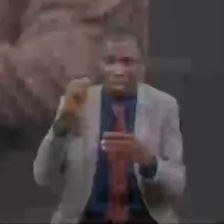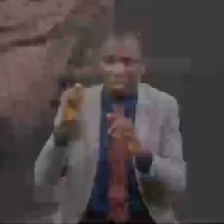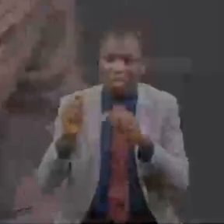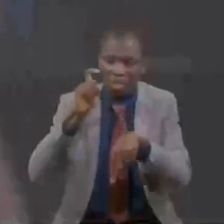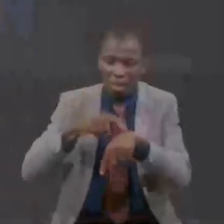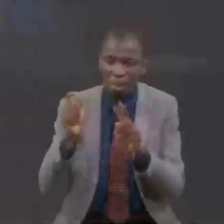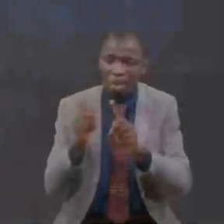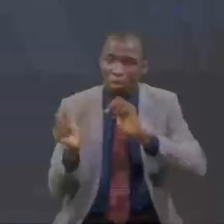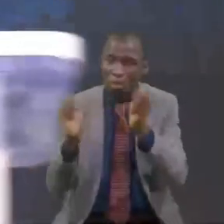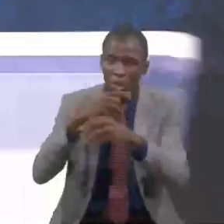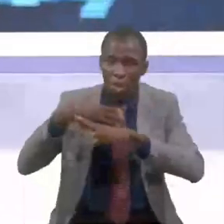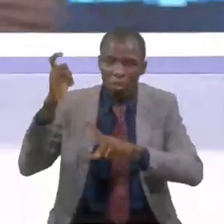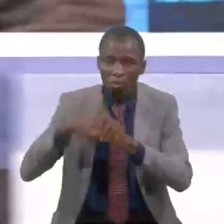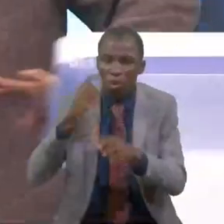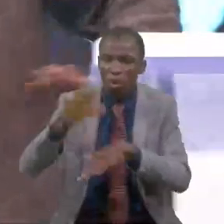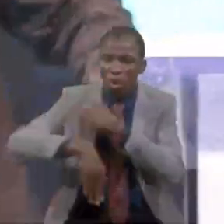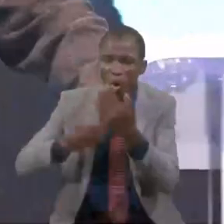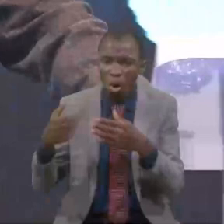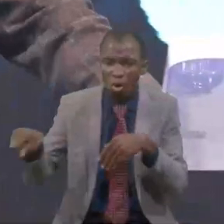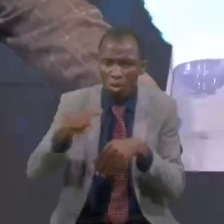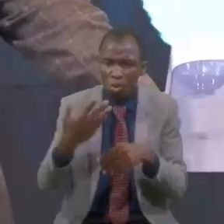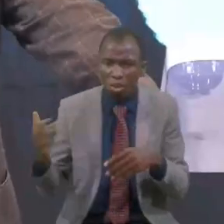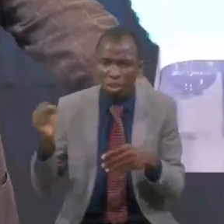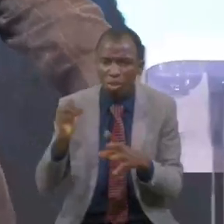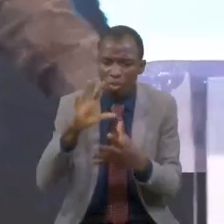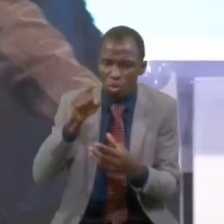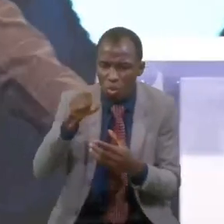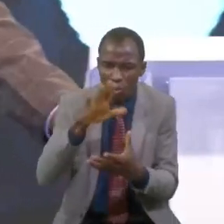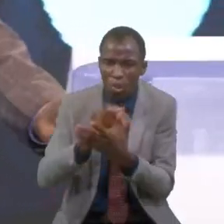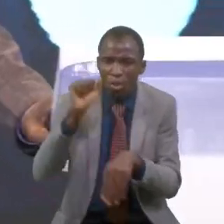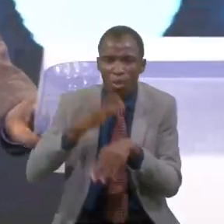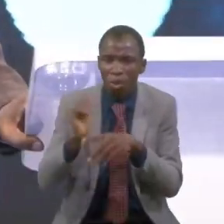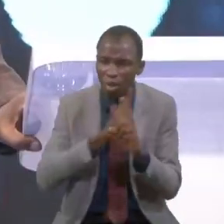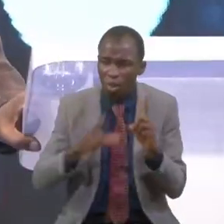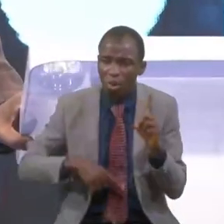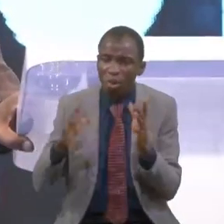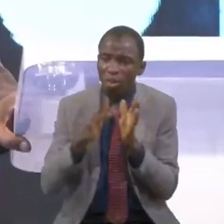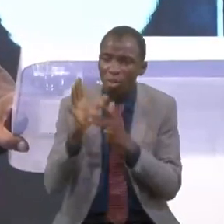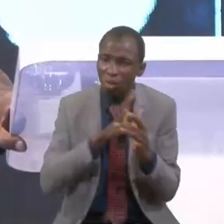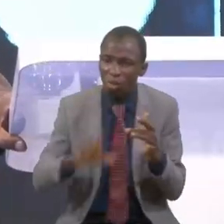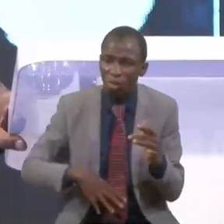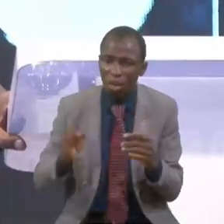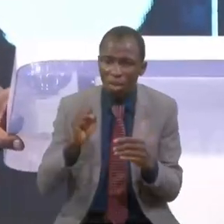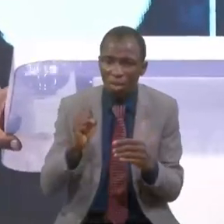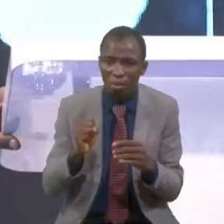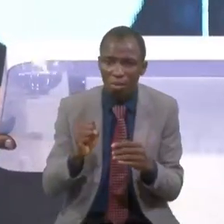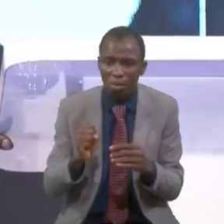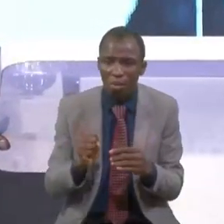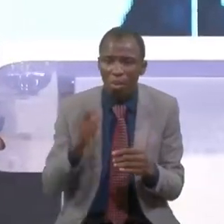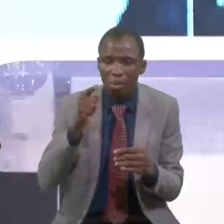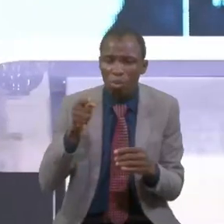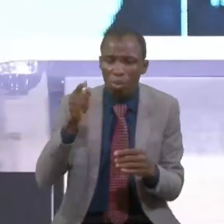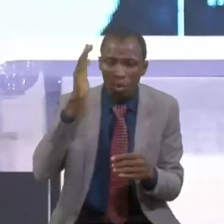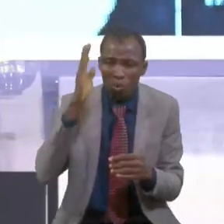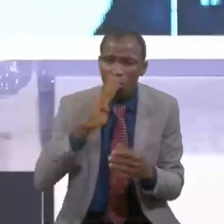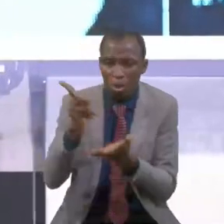détournez de tous ces péchés et que vous croyez au Seigneur Jésus-Christ alors vous ferez partie de